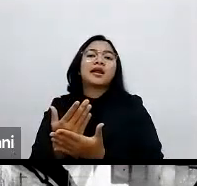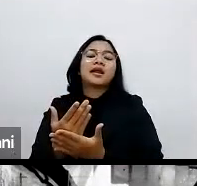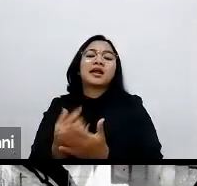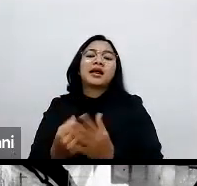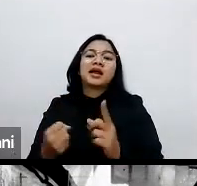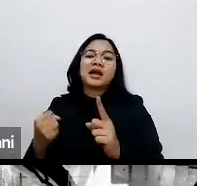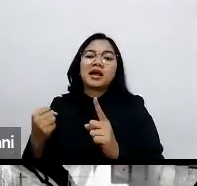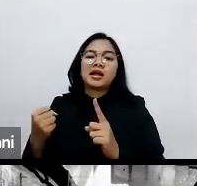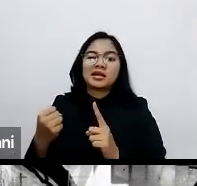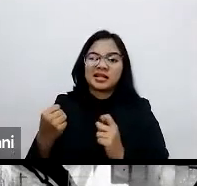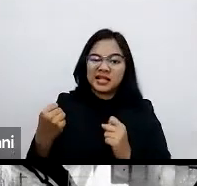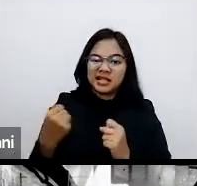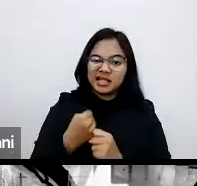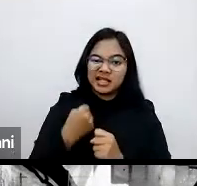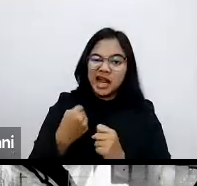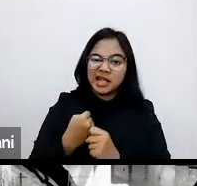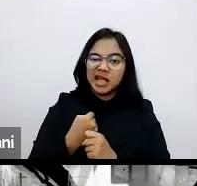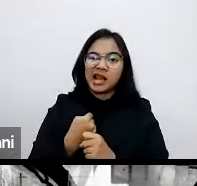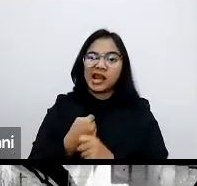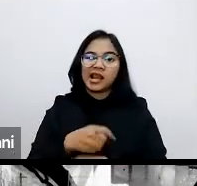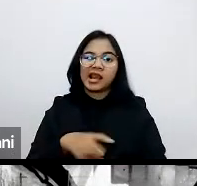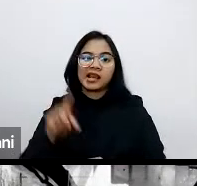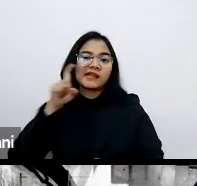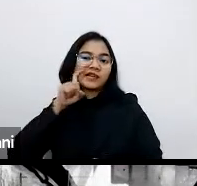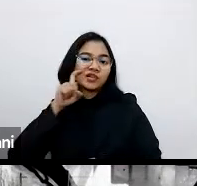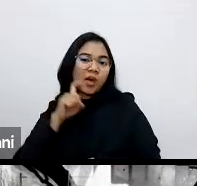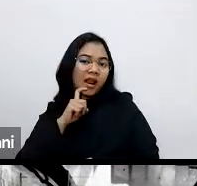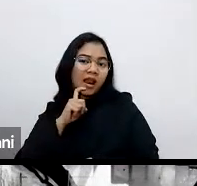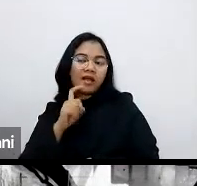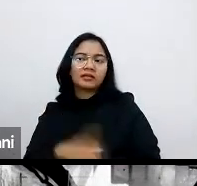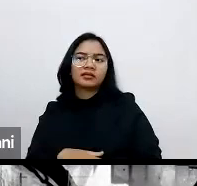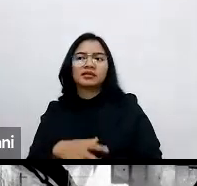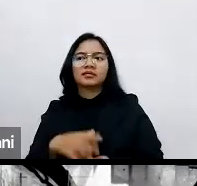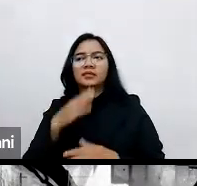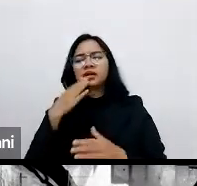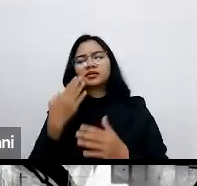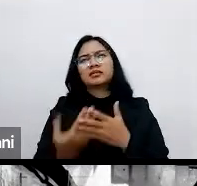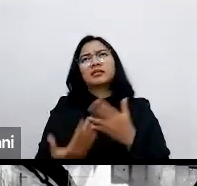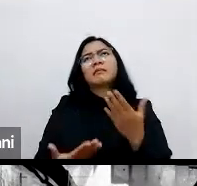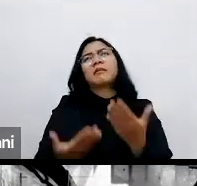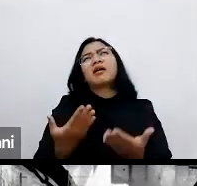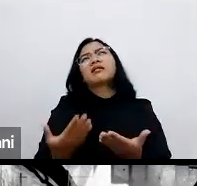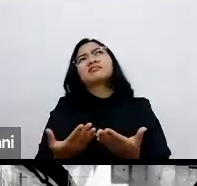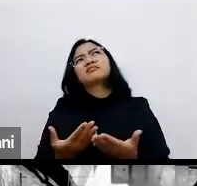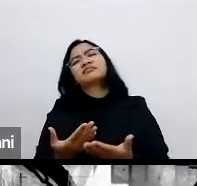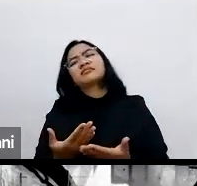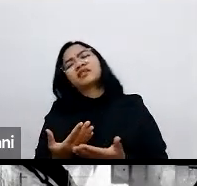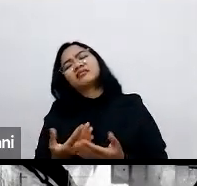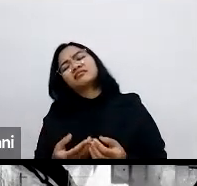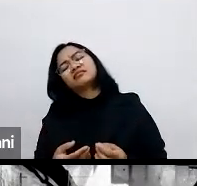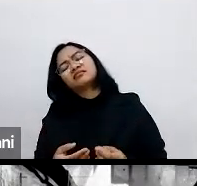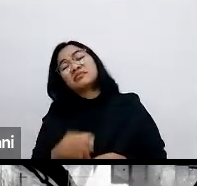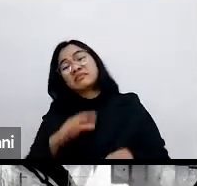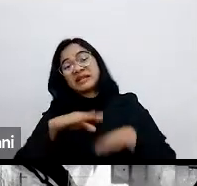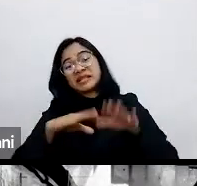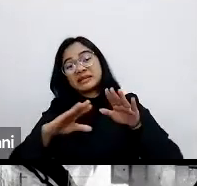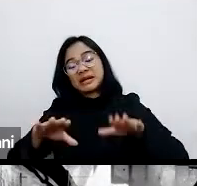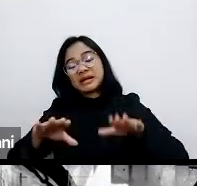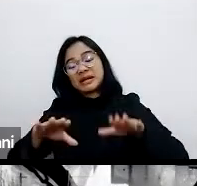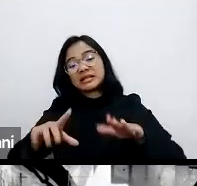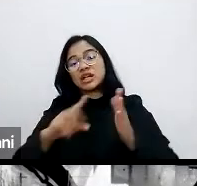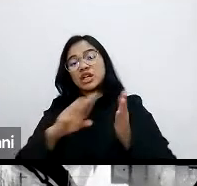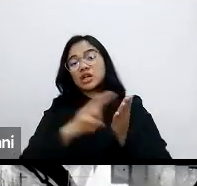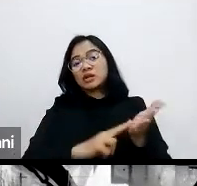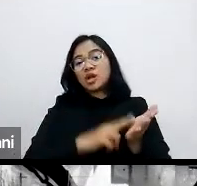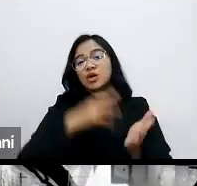Terima kasih. Nah, memang setiap universitas memang idealnya memiliki kode etik dan kode